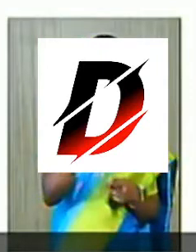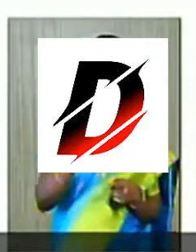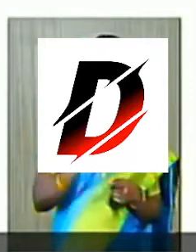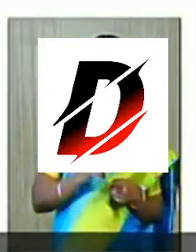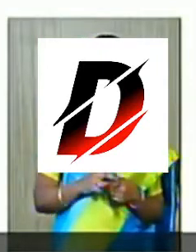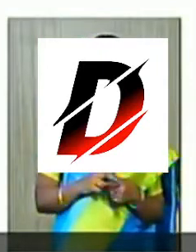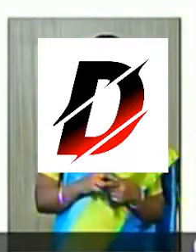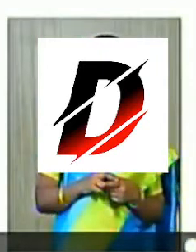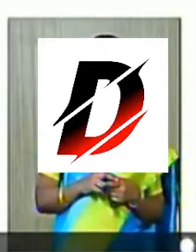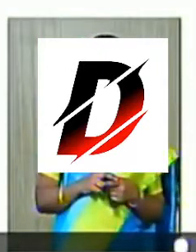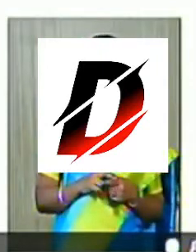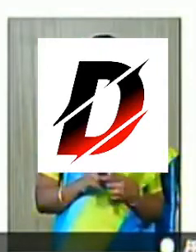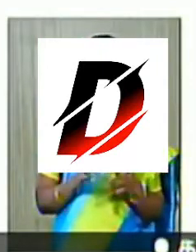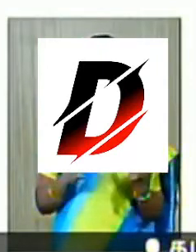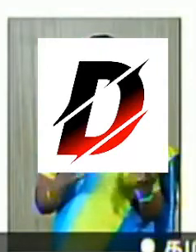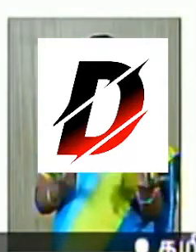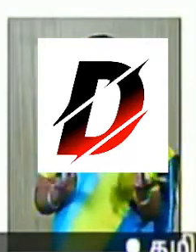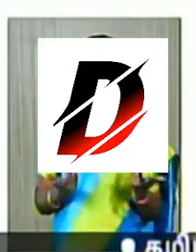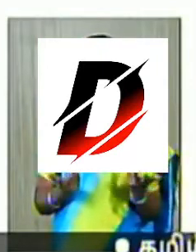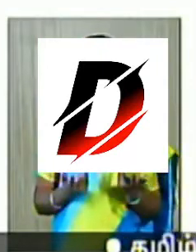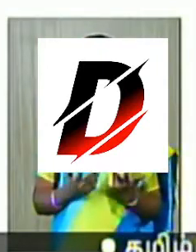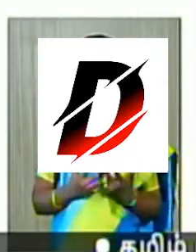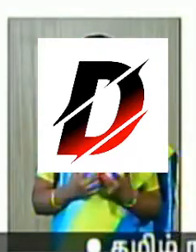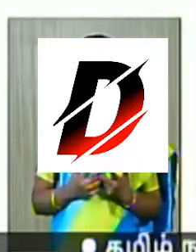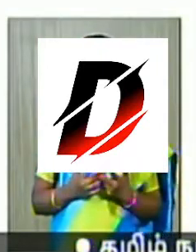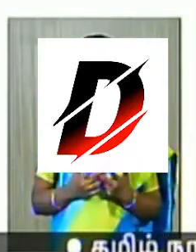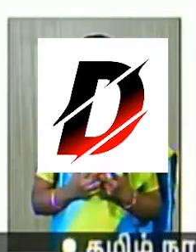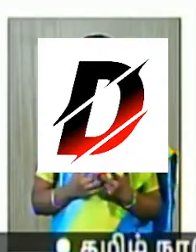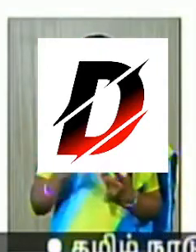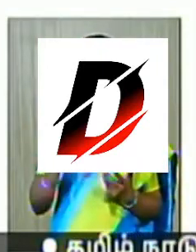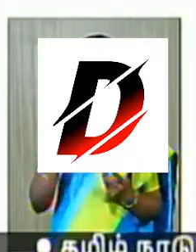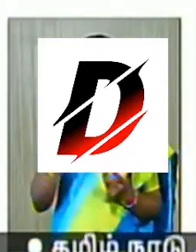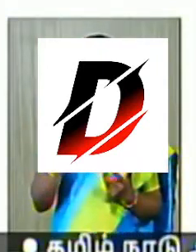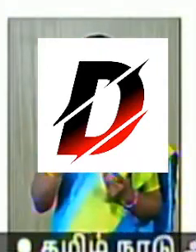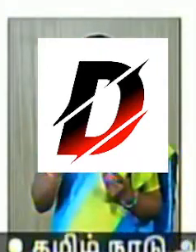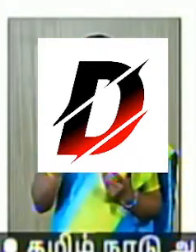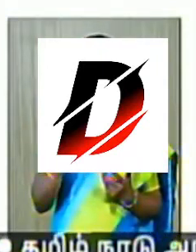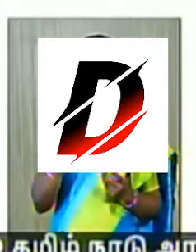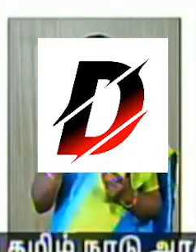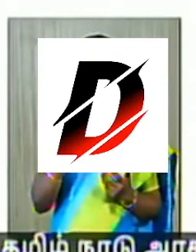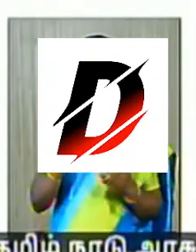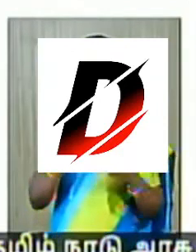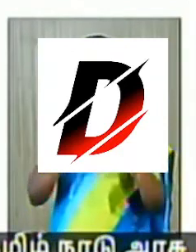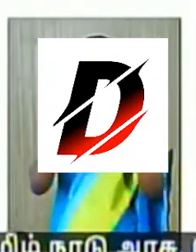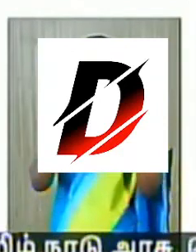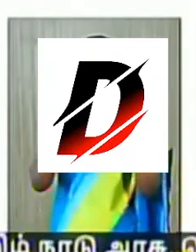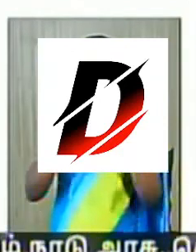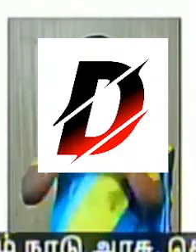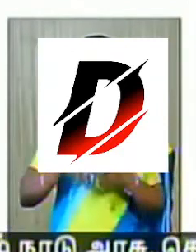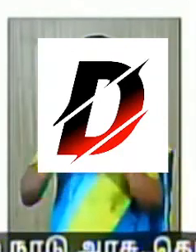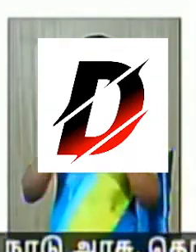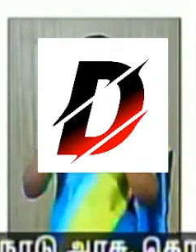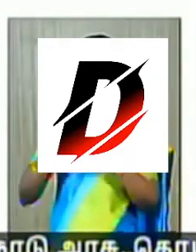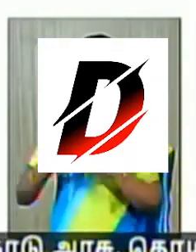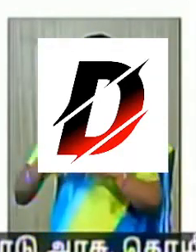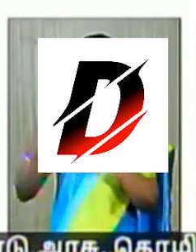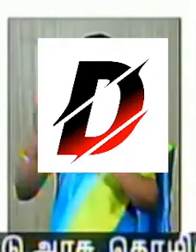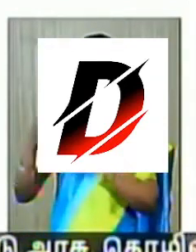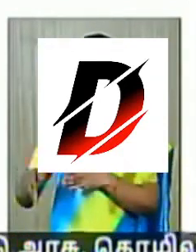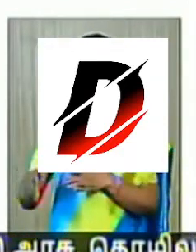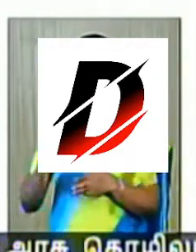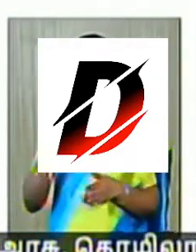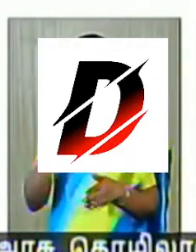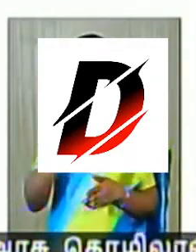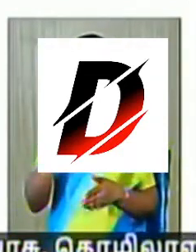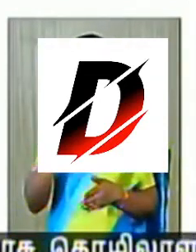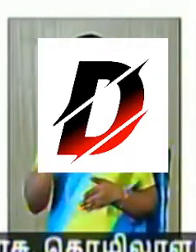இல்ல அப்படி இல்லனா உடனே அடுத்து என்ன பண்ணனும் 00 இருக்க கூடிய காலாவது நிரல் எதுன்னு பார்க்கணும் 00 இருக்க